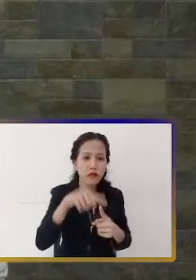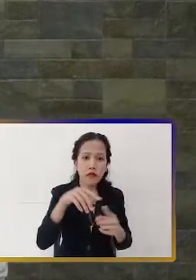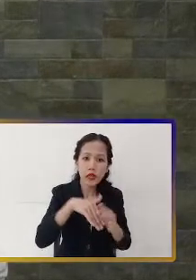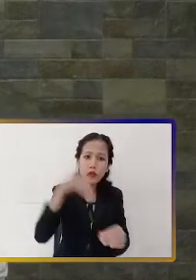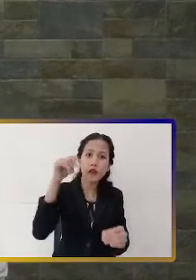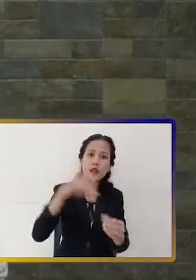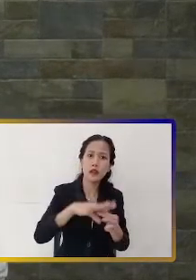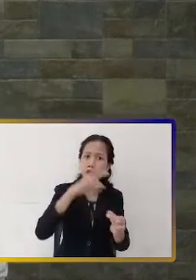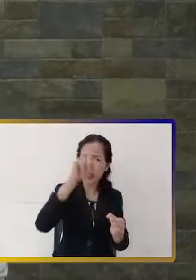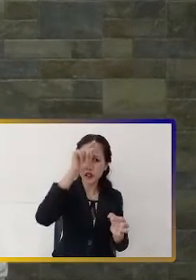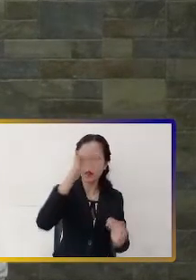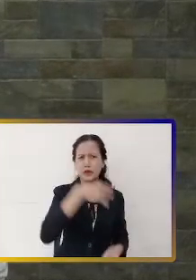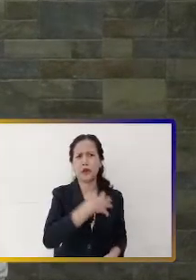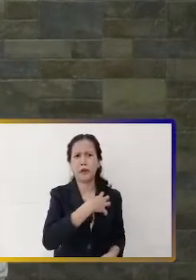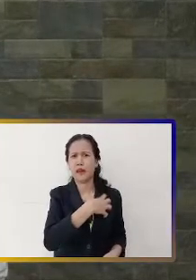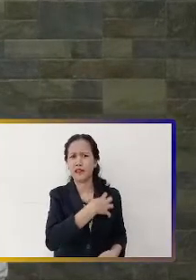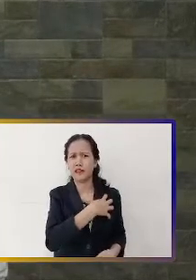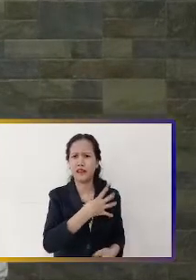How come?